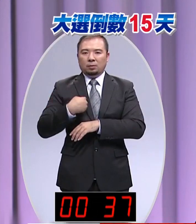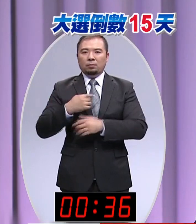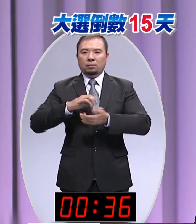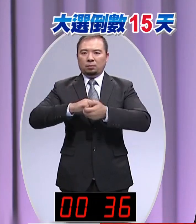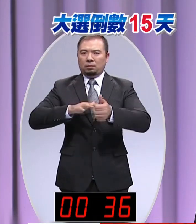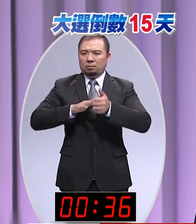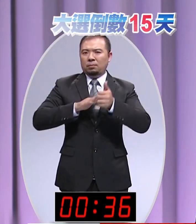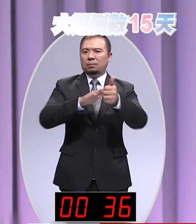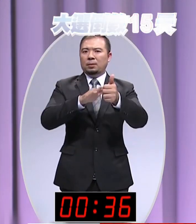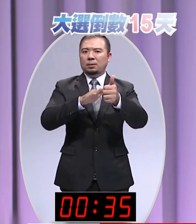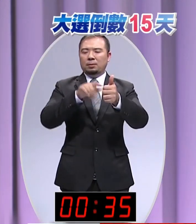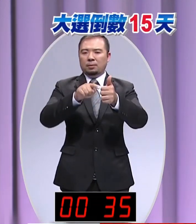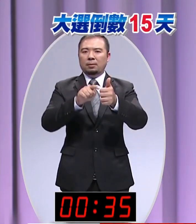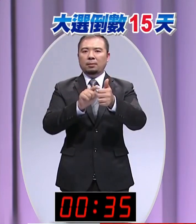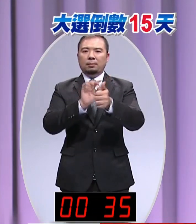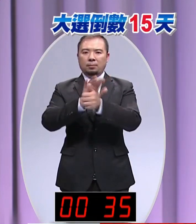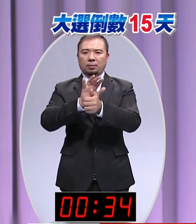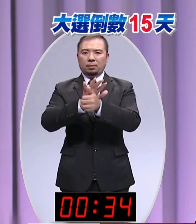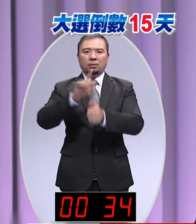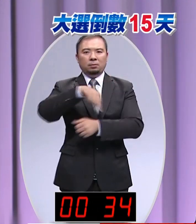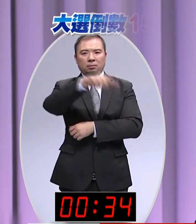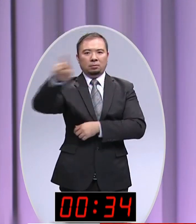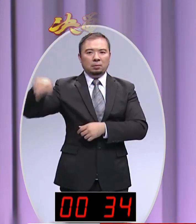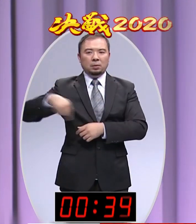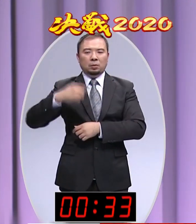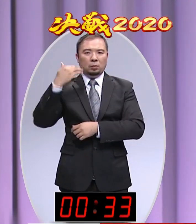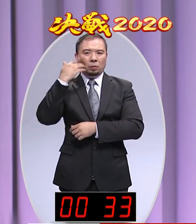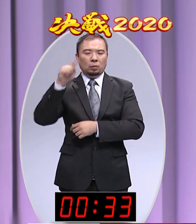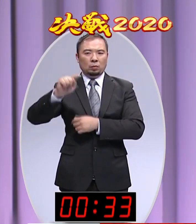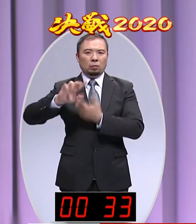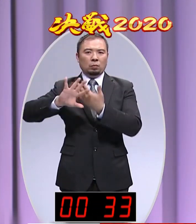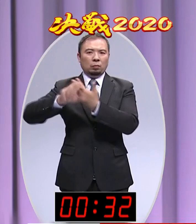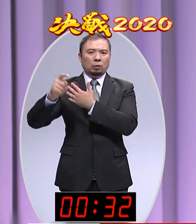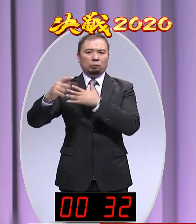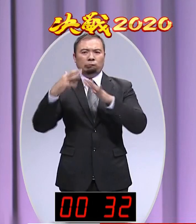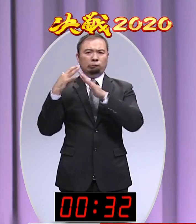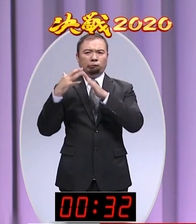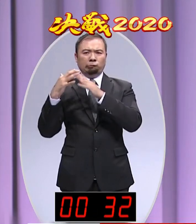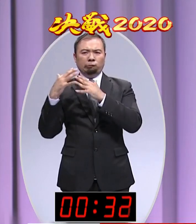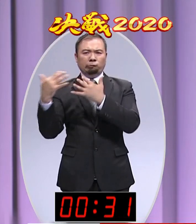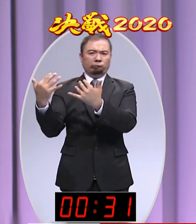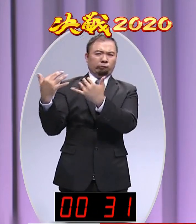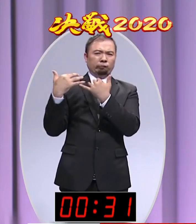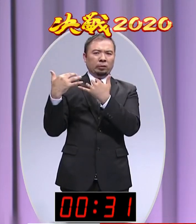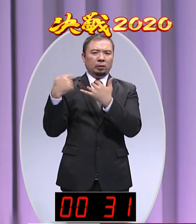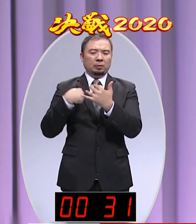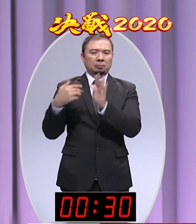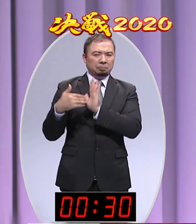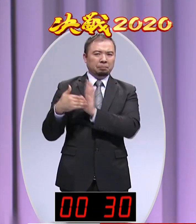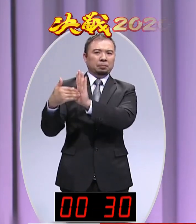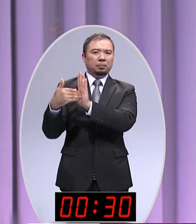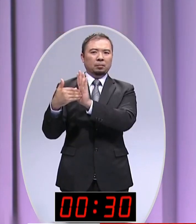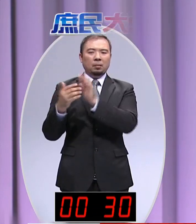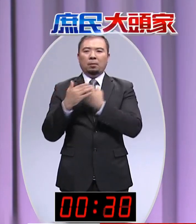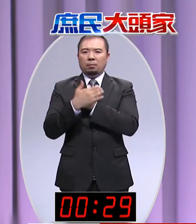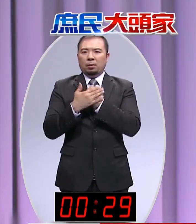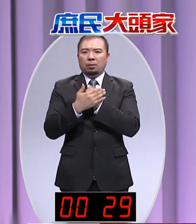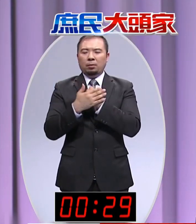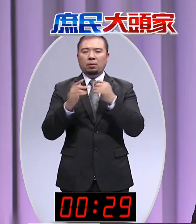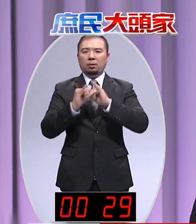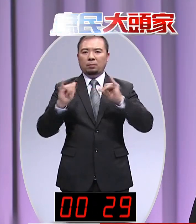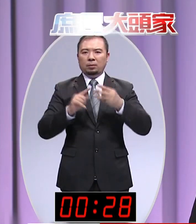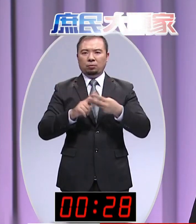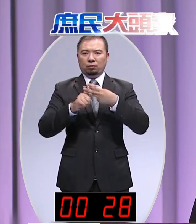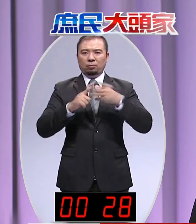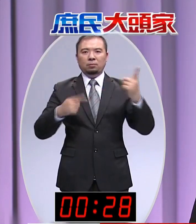面帮台湾挡住威胁侵略，保住我们的首权，保住我们的民主跟我们